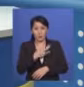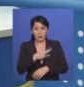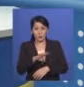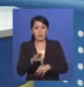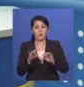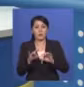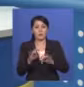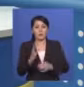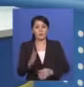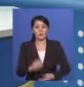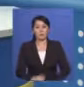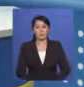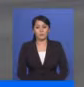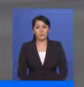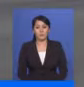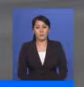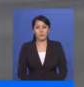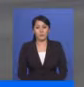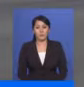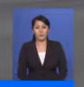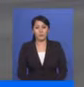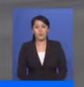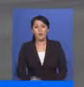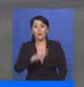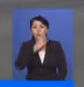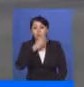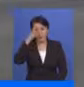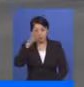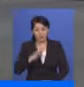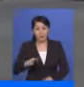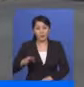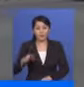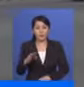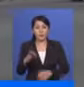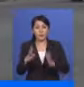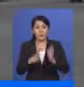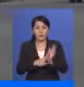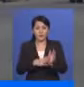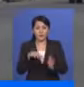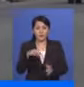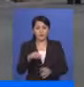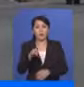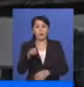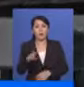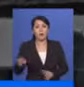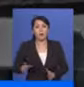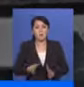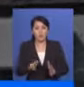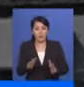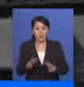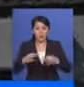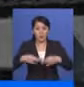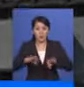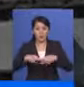бөлінген? Арна тілшілері тарқатады. Солтүстік Қазақстан облысында 9000 шақырымға жуық автожол бар. Оның